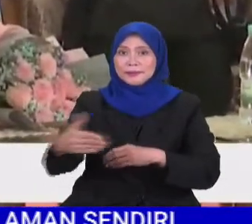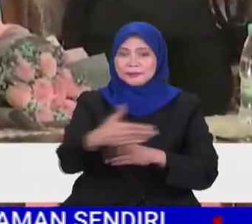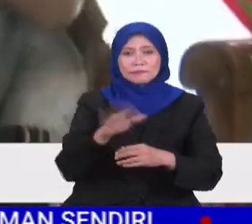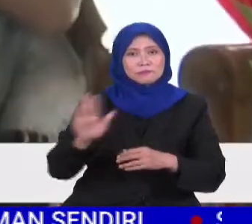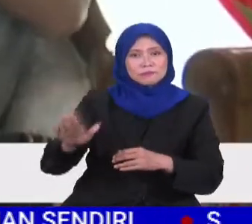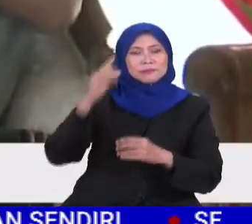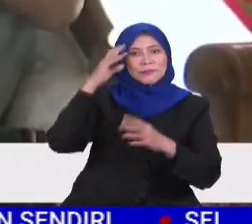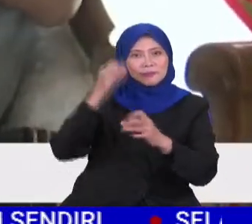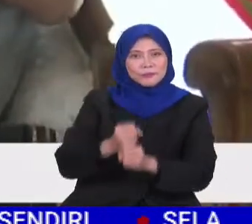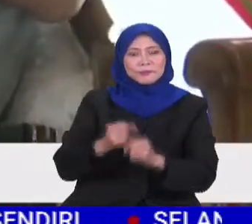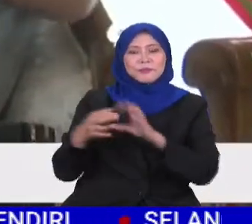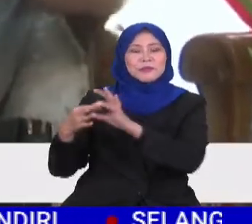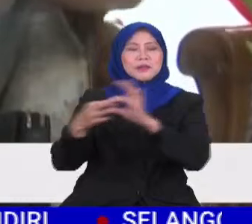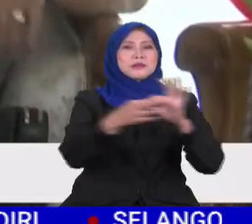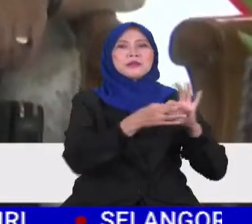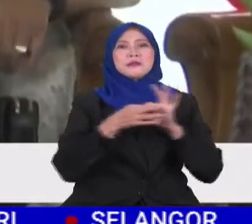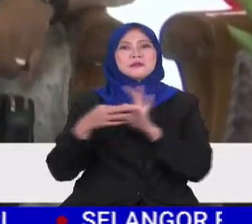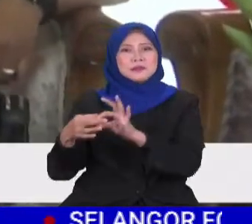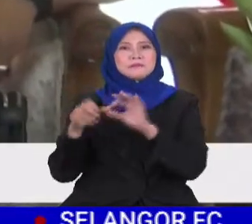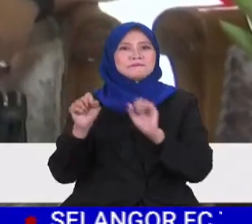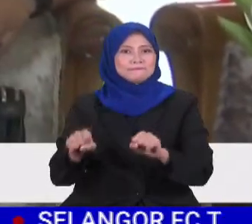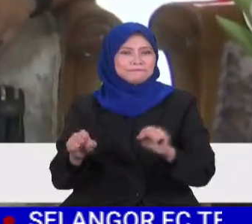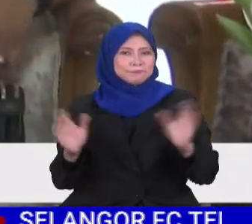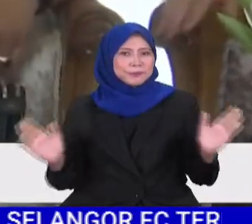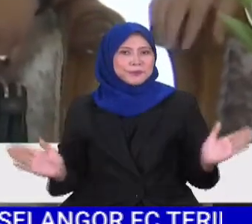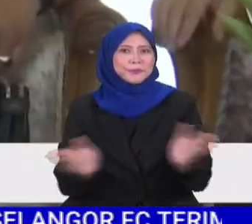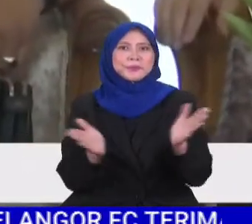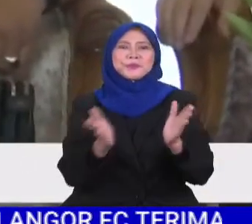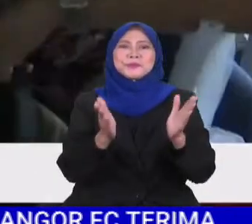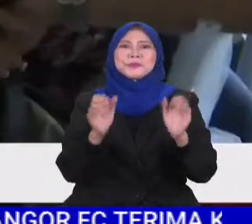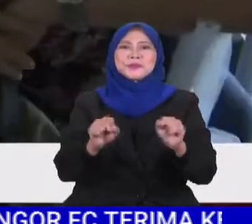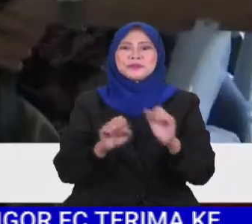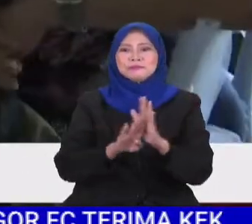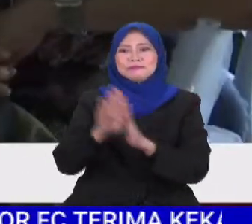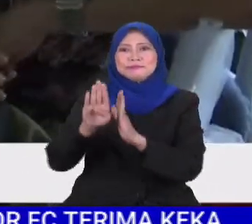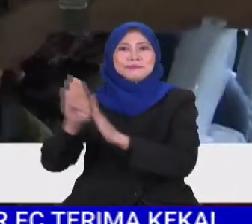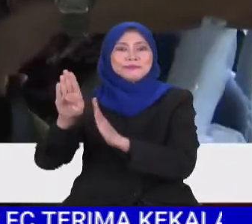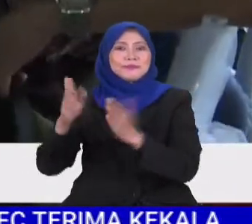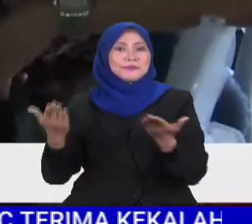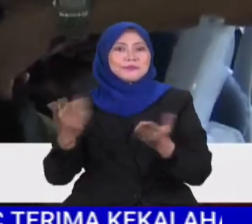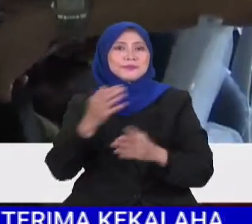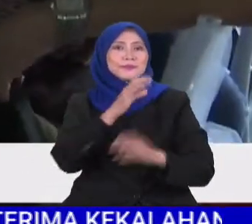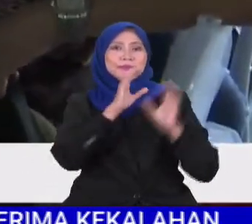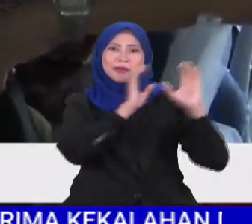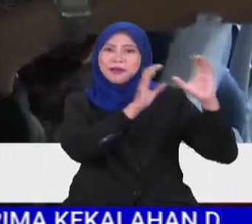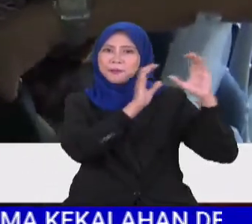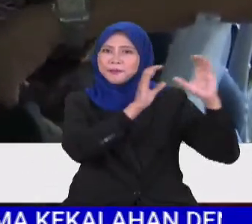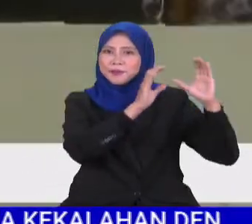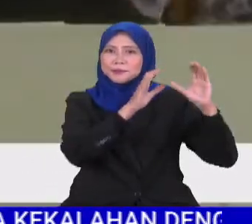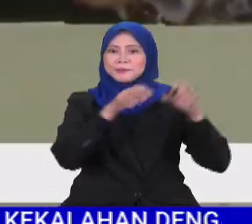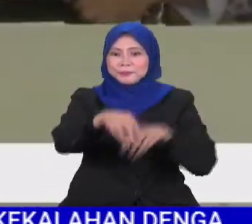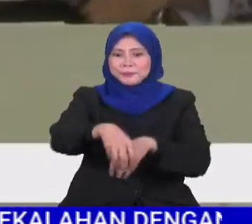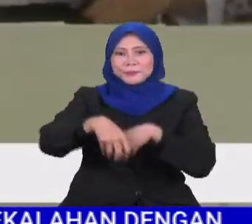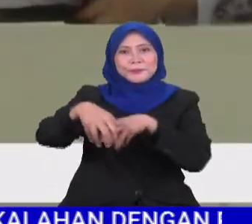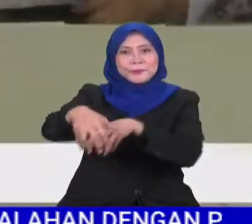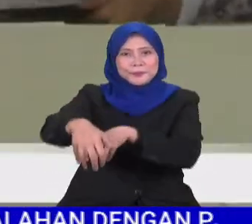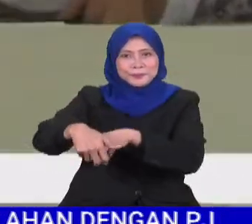yakin kerjasama ini dapat merancakkan dan memperkasa pembangunan tanaman kelapa di negeri ini